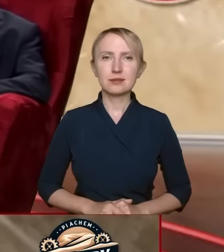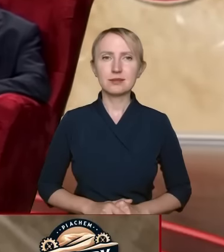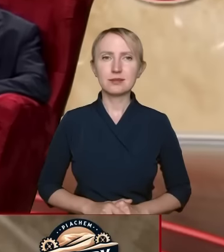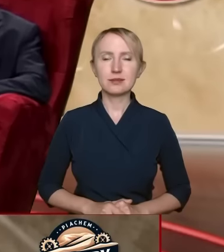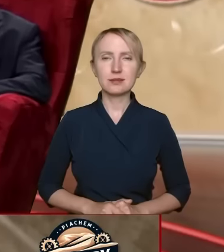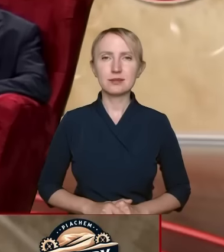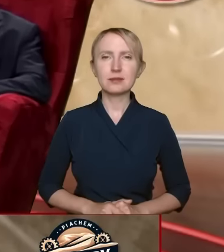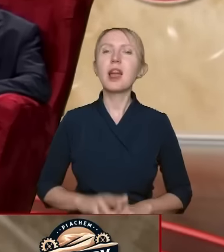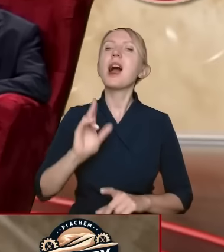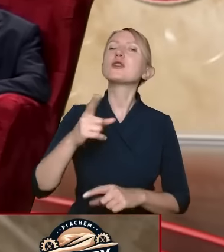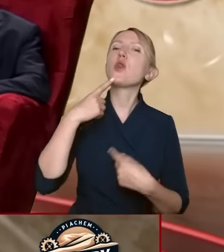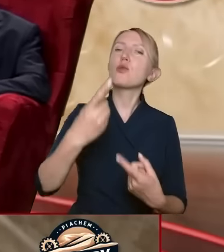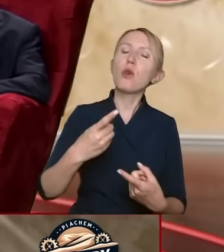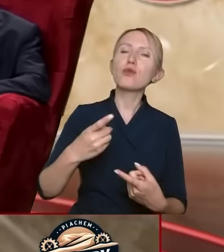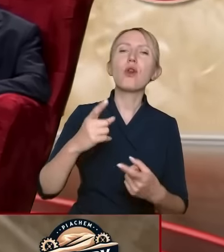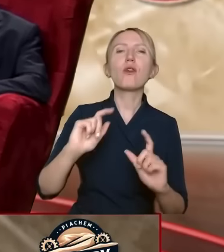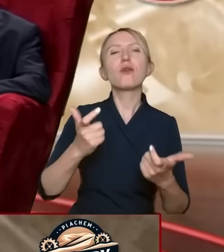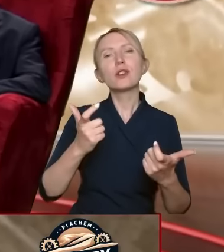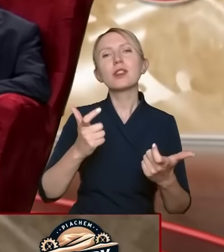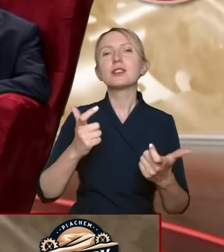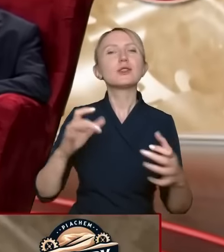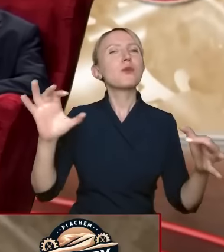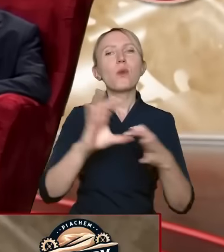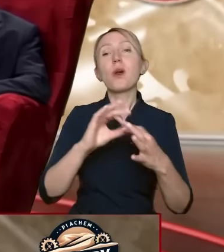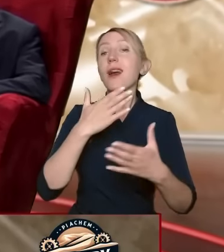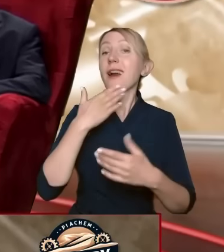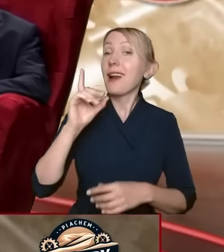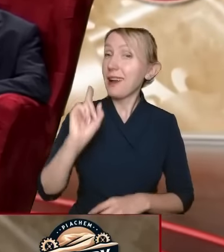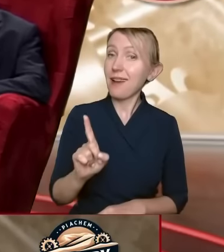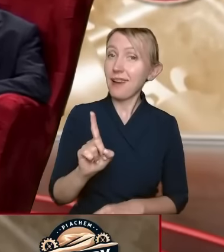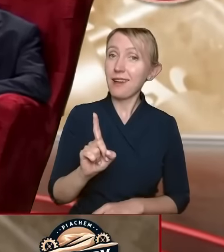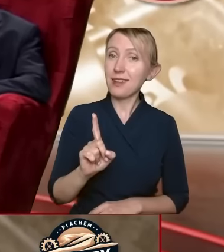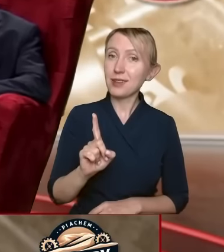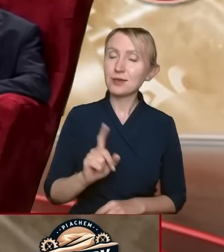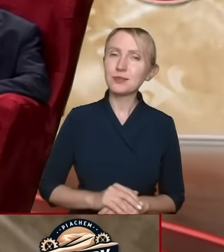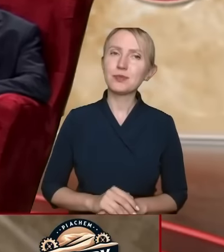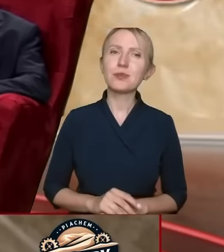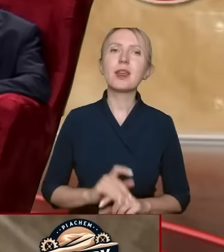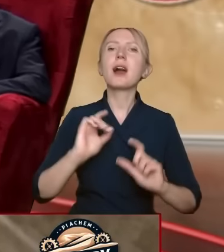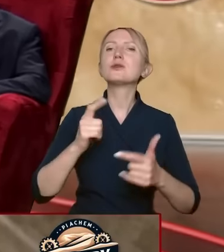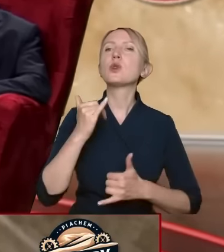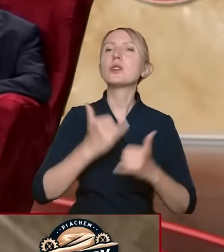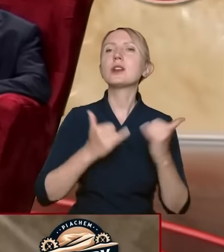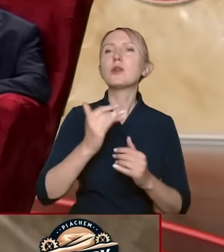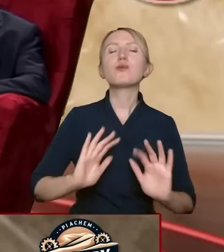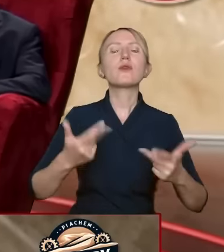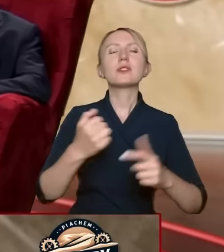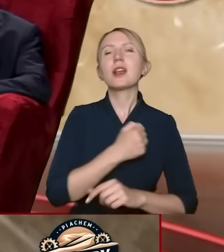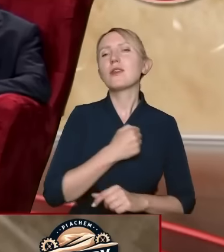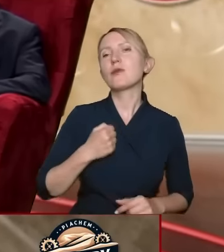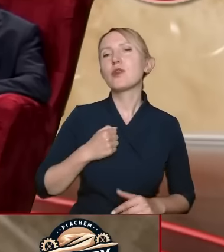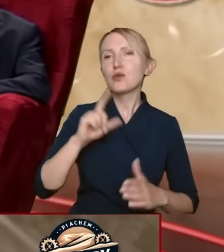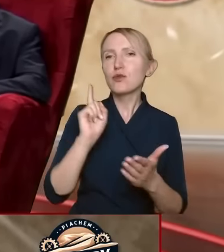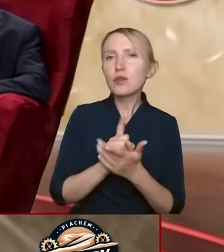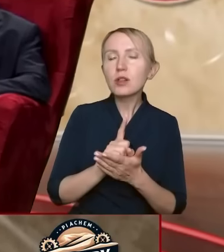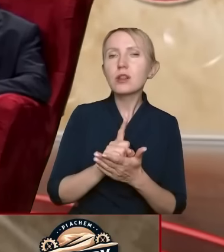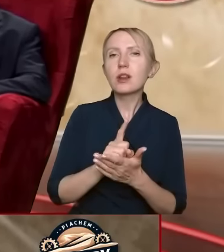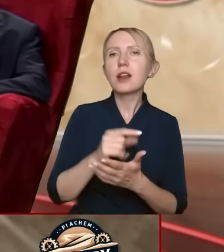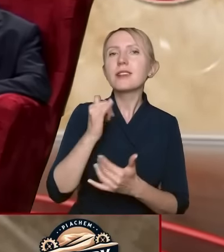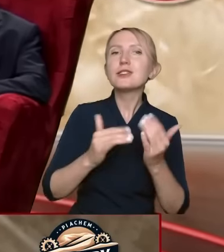Ktoś powie, że to wydarzenia ze sobą niezwiązane, no ale co by było, gdyby Powstanie Warszawskie wygrało, gdyby ten